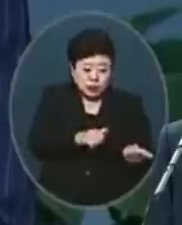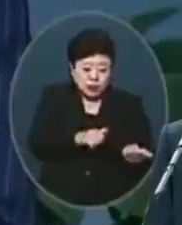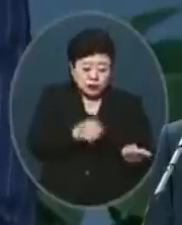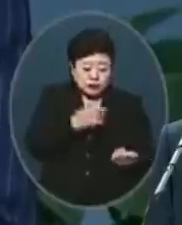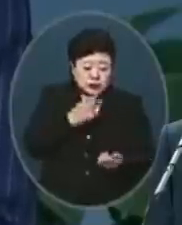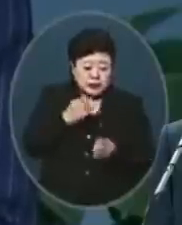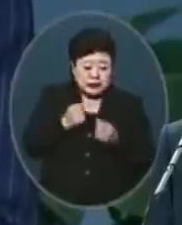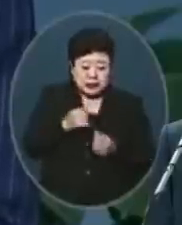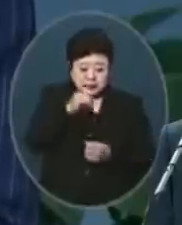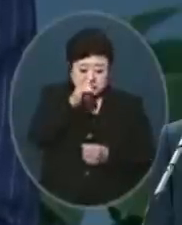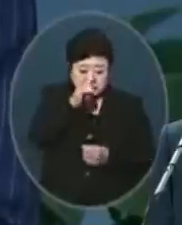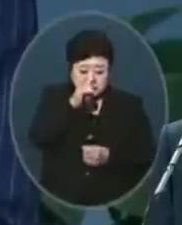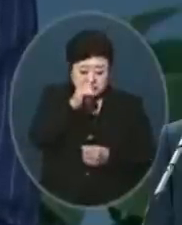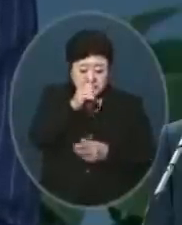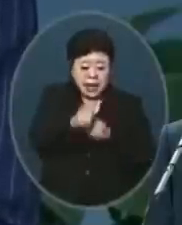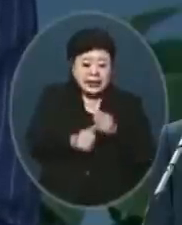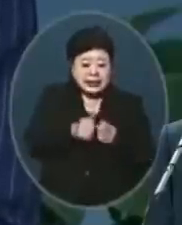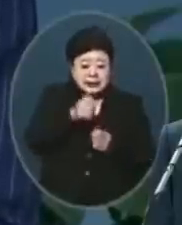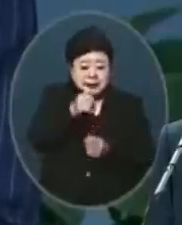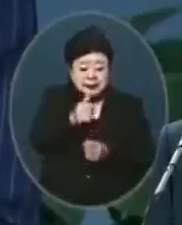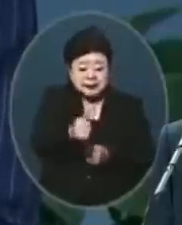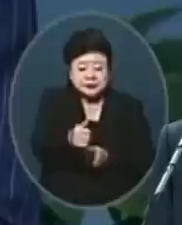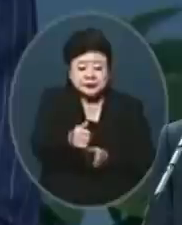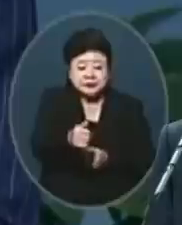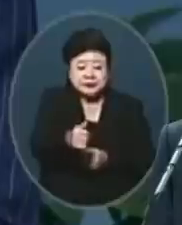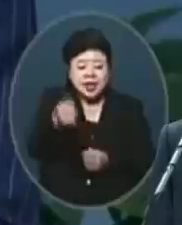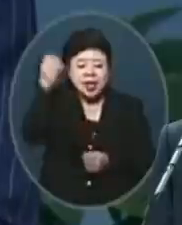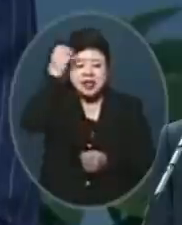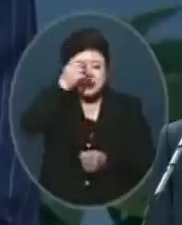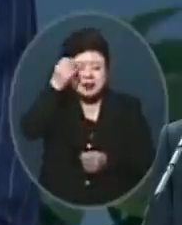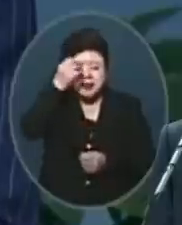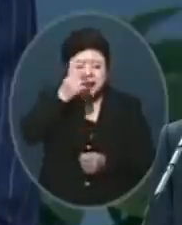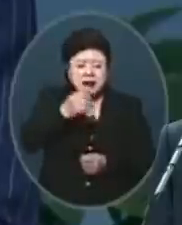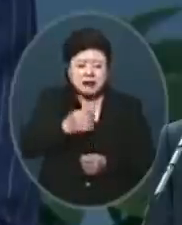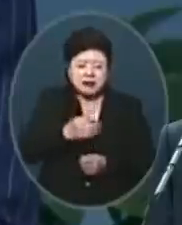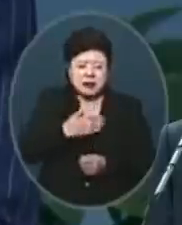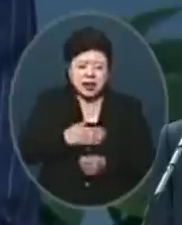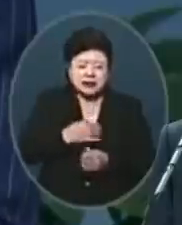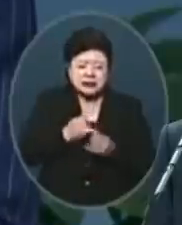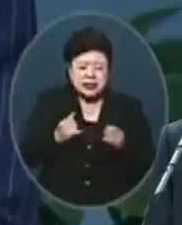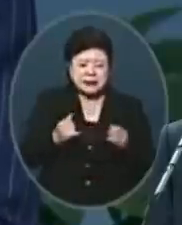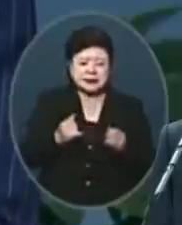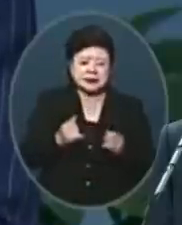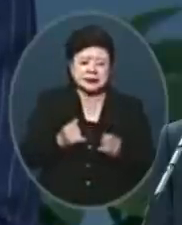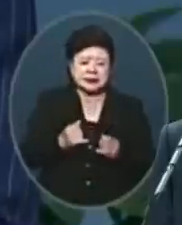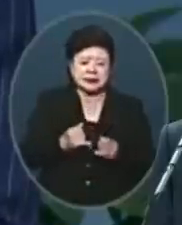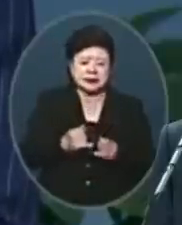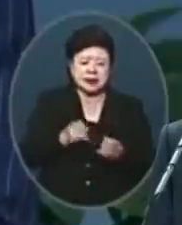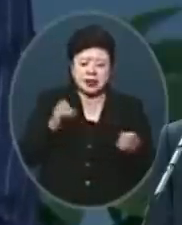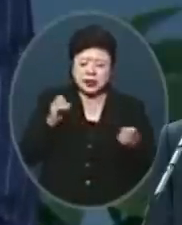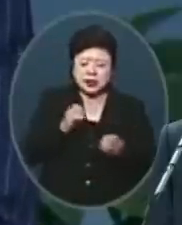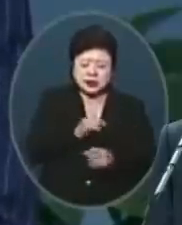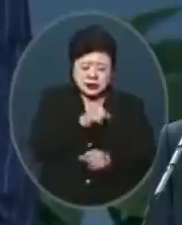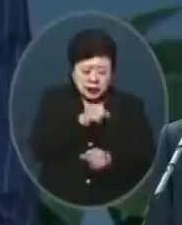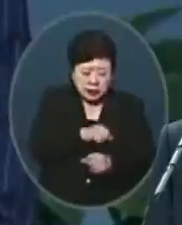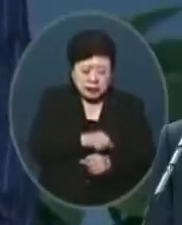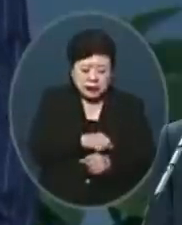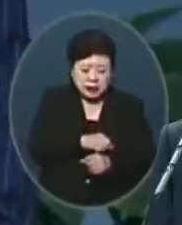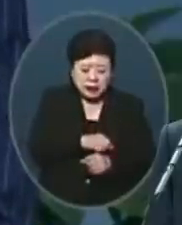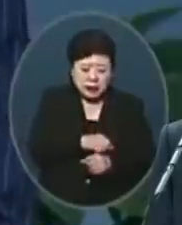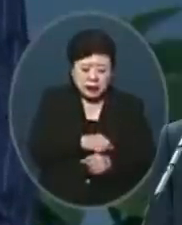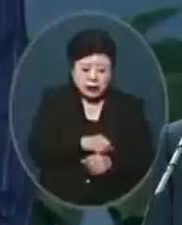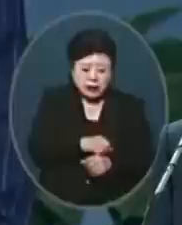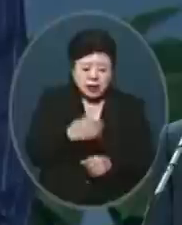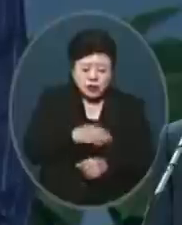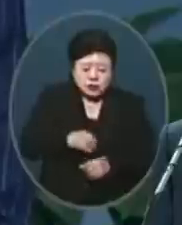때문에 하나님은 영이 아닌 사람하고 대화가 되지 않는다고,